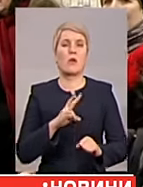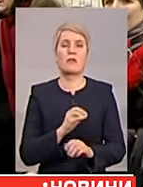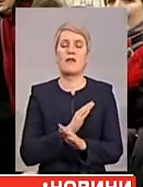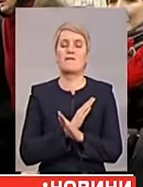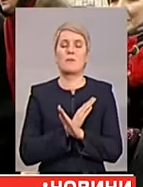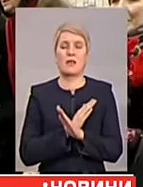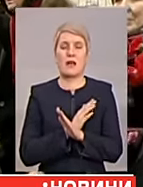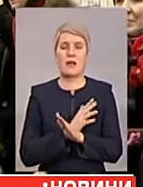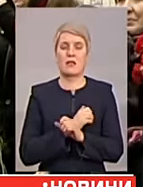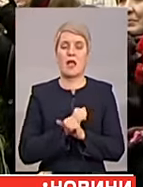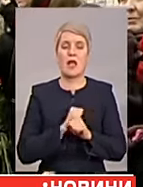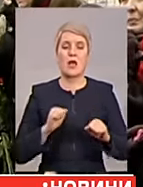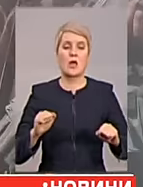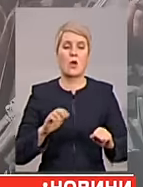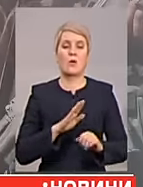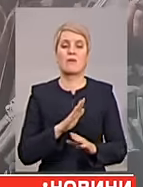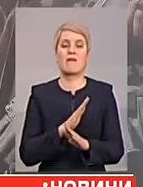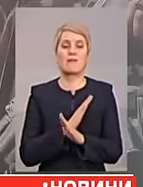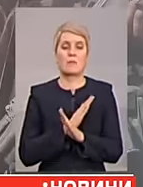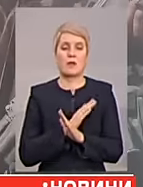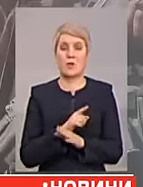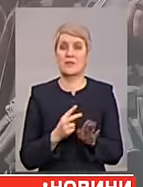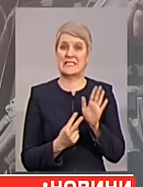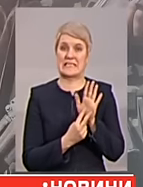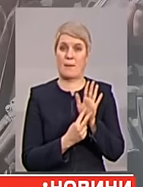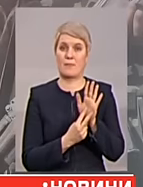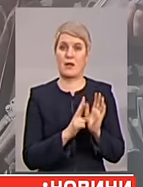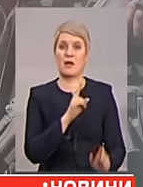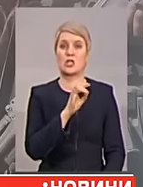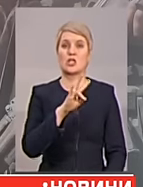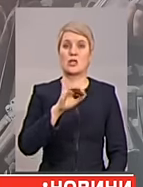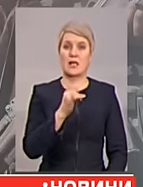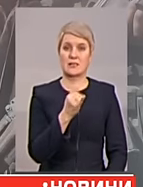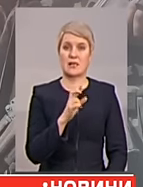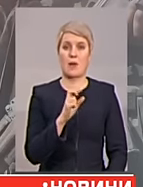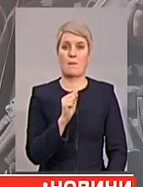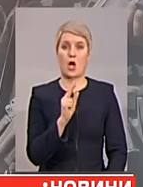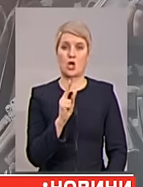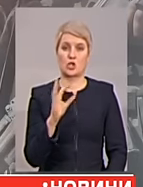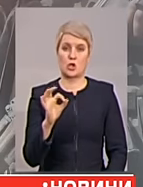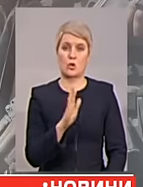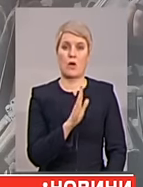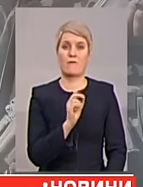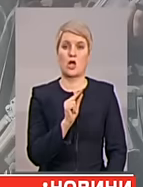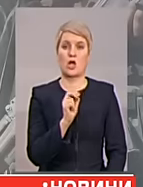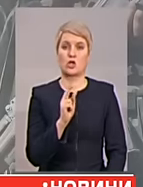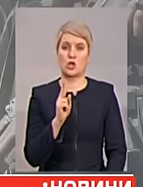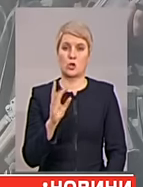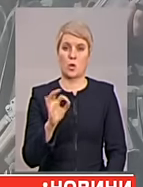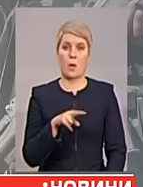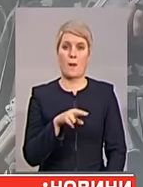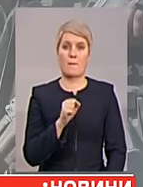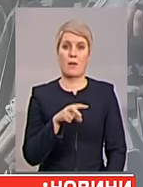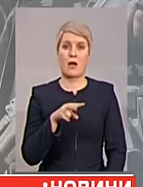вмира Герої не вмира їх тут семеро Володимир крижанський Володимир бальченко Дмитро оверченко Ярослав Павлюк